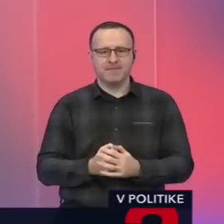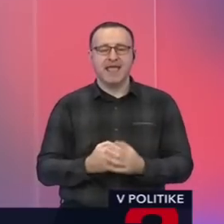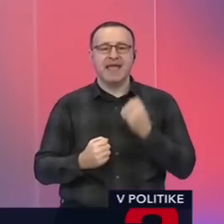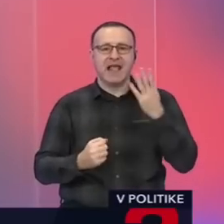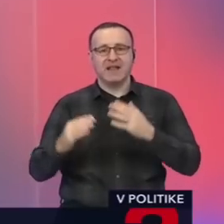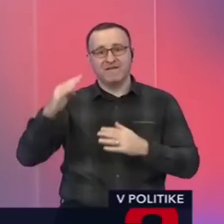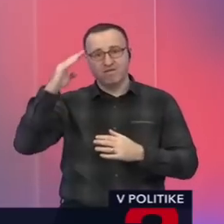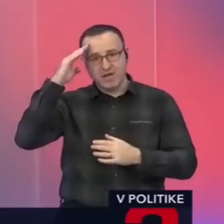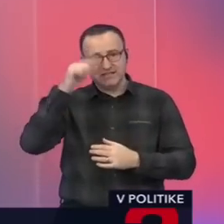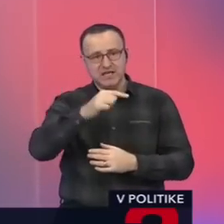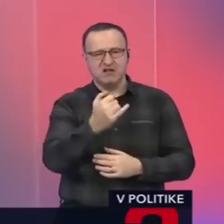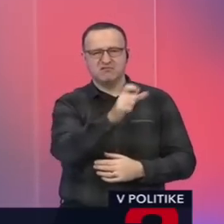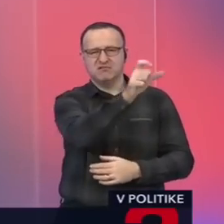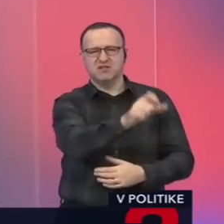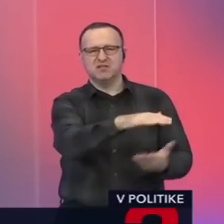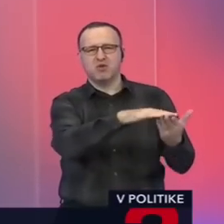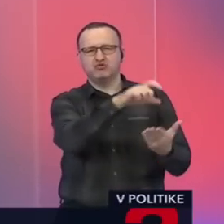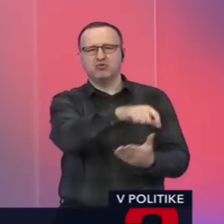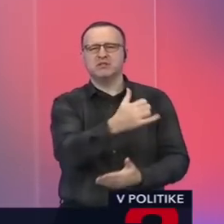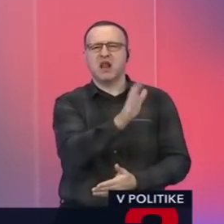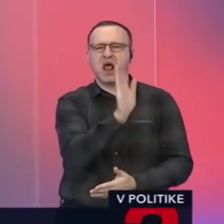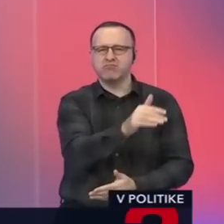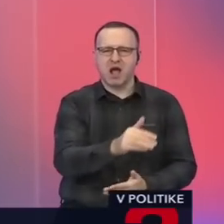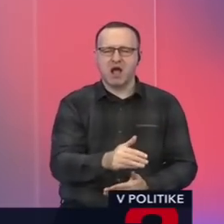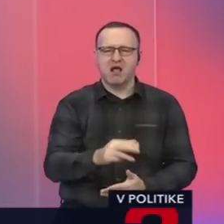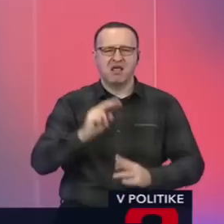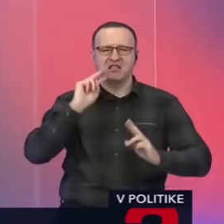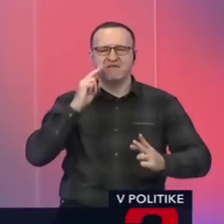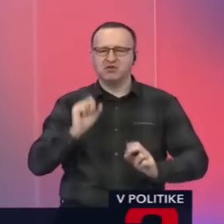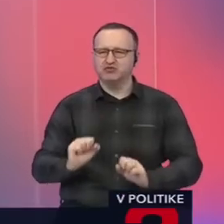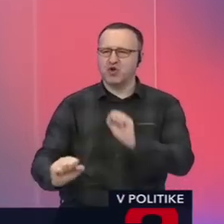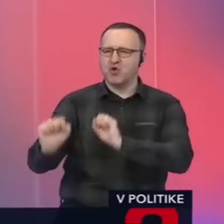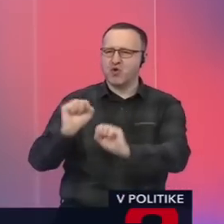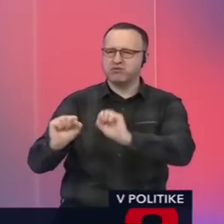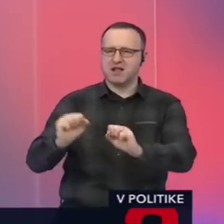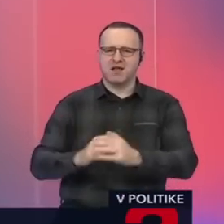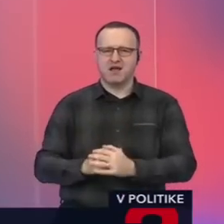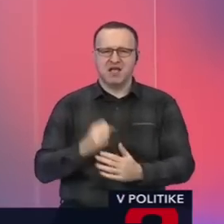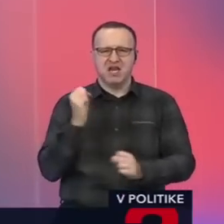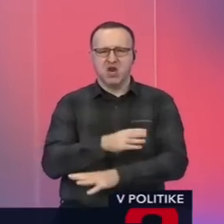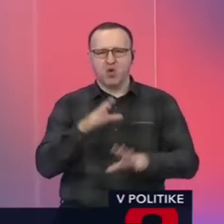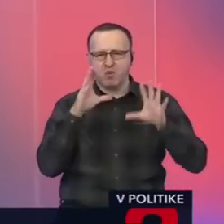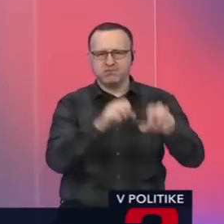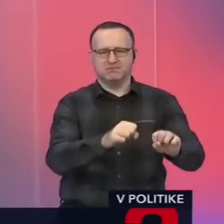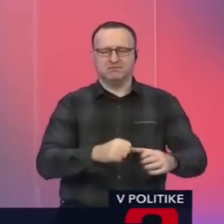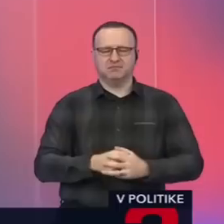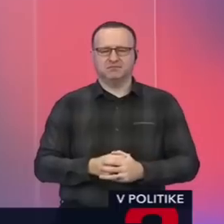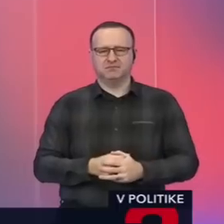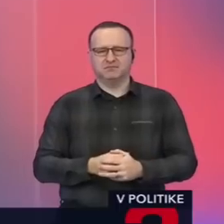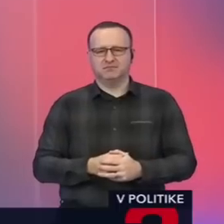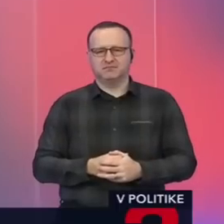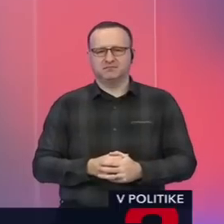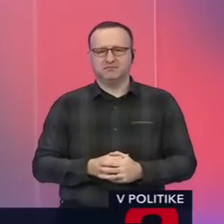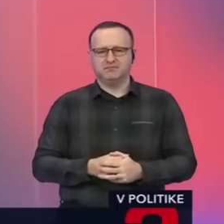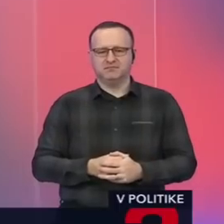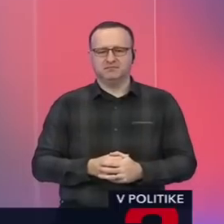bol tak oslabený, aby jednoducho nemohol, alebo nevzdoroval tak silno a tak tvrdo, ako by mohol v